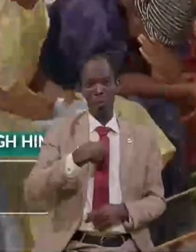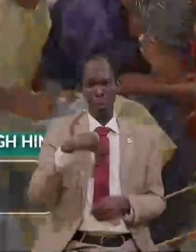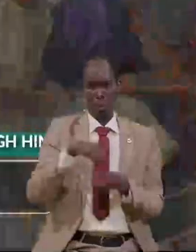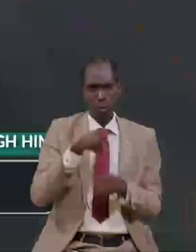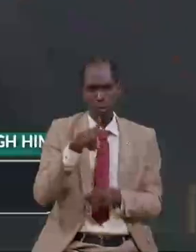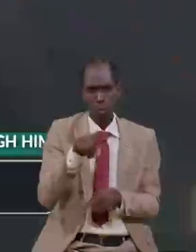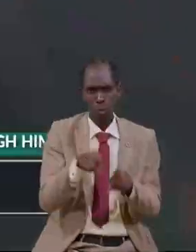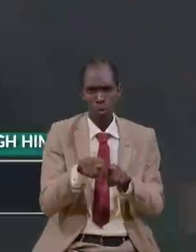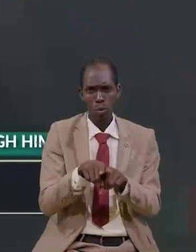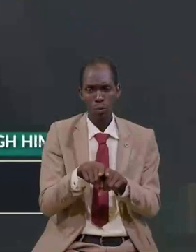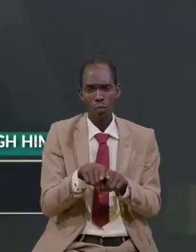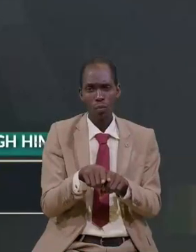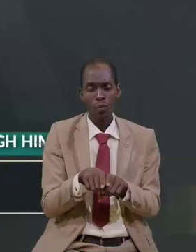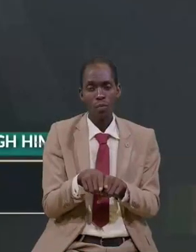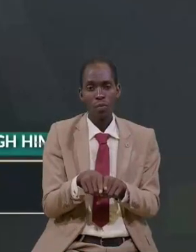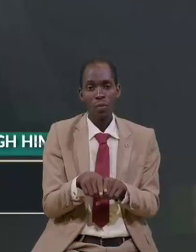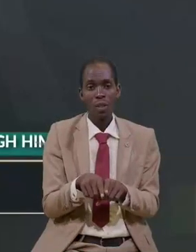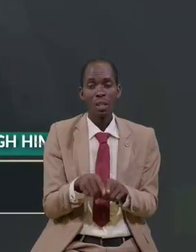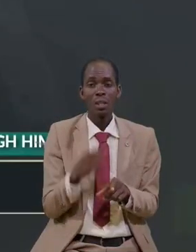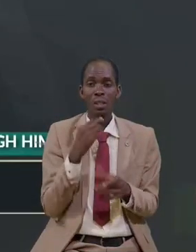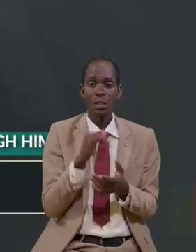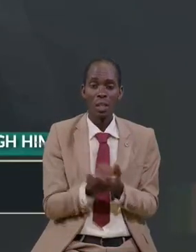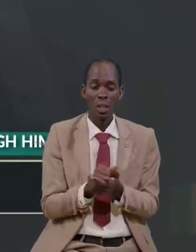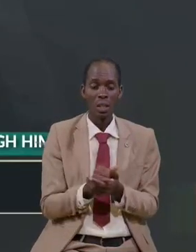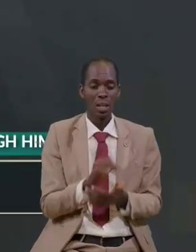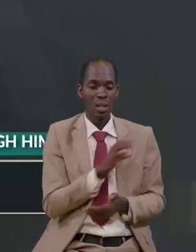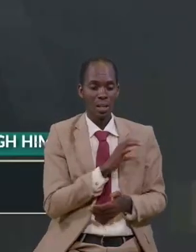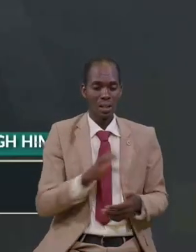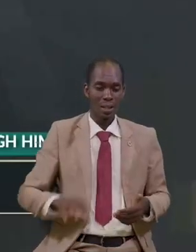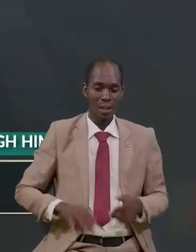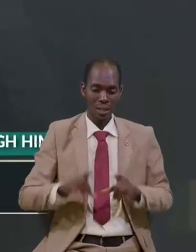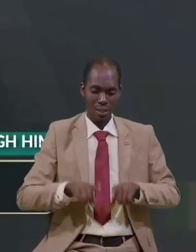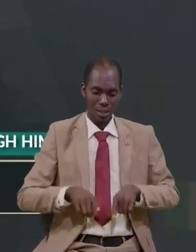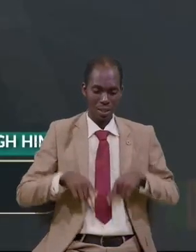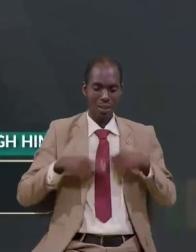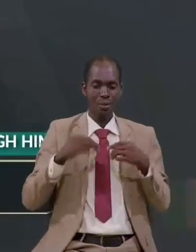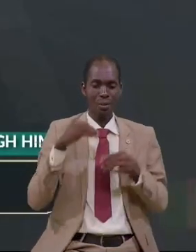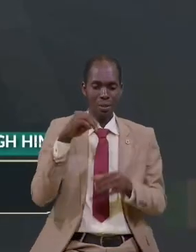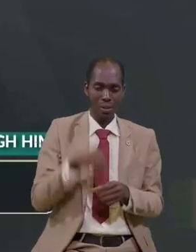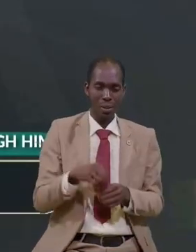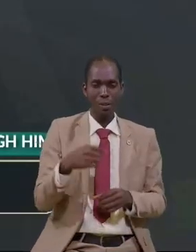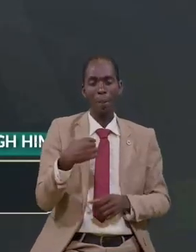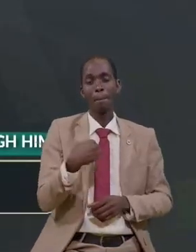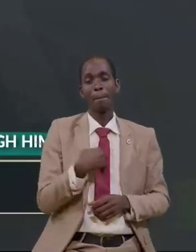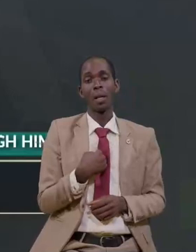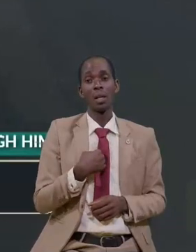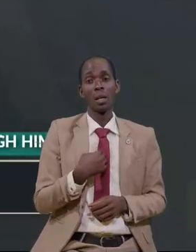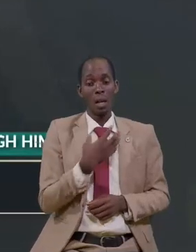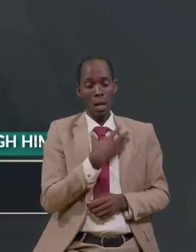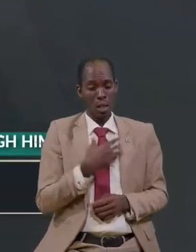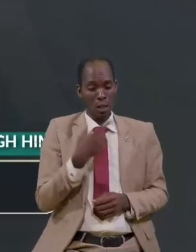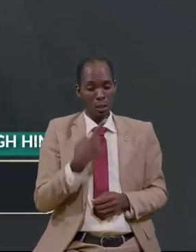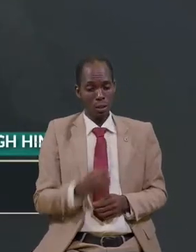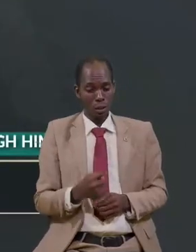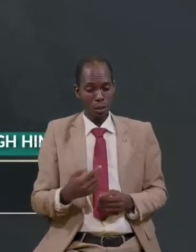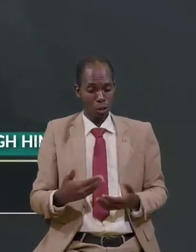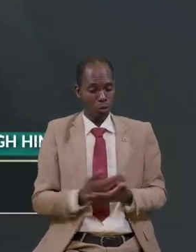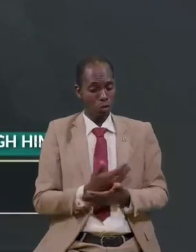Il dit, Christ vit en moi. Et la vie que je mène